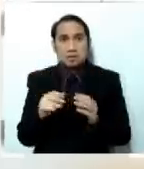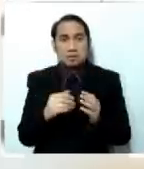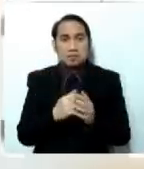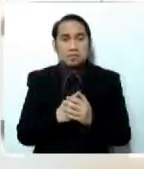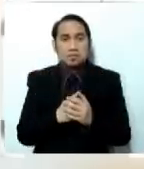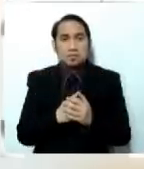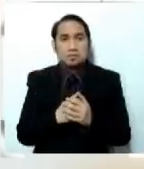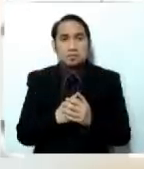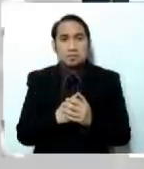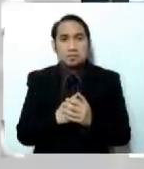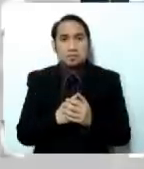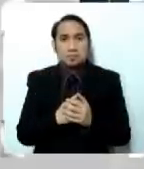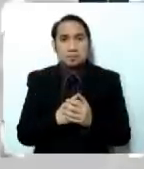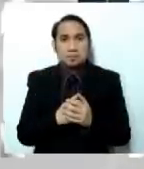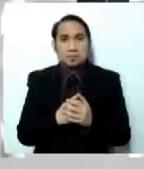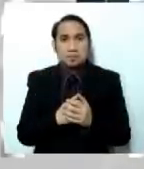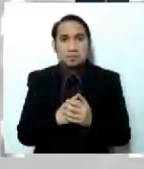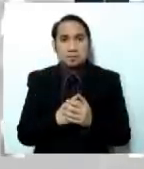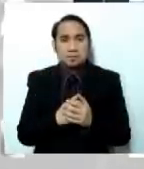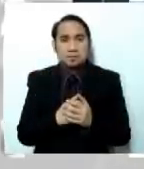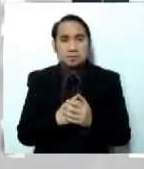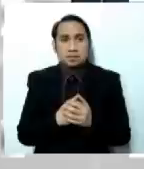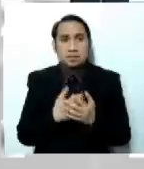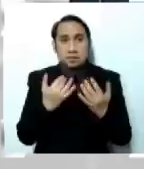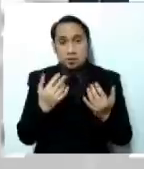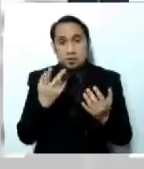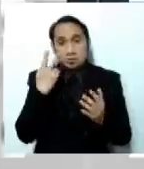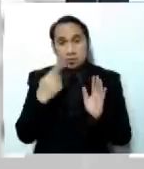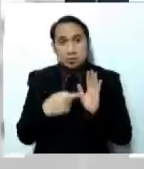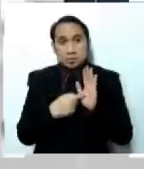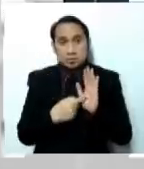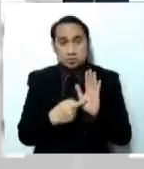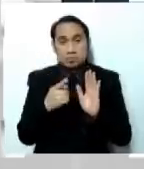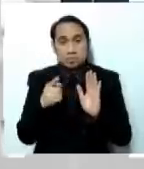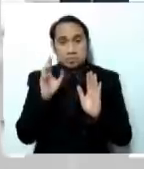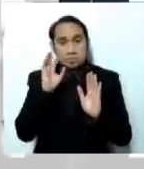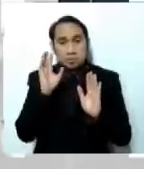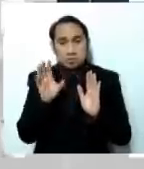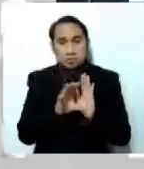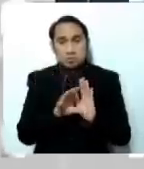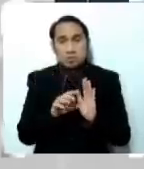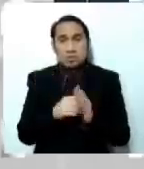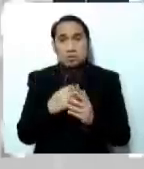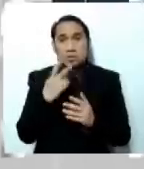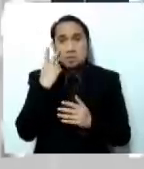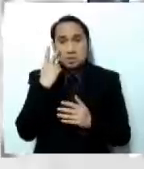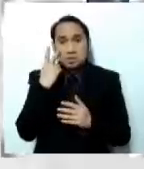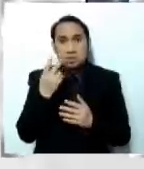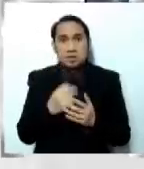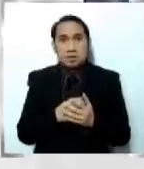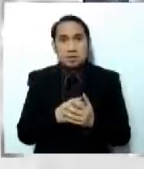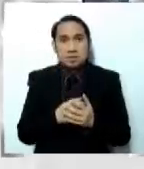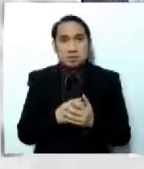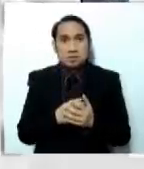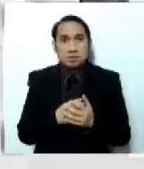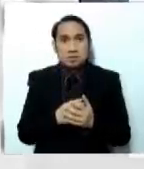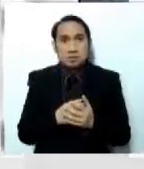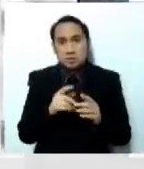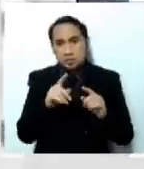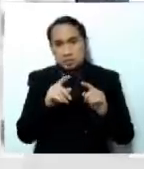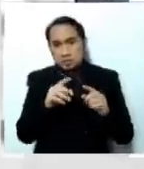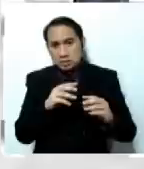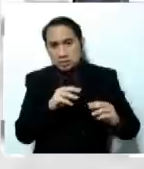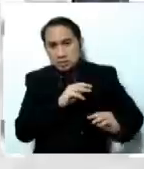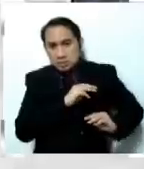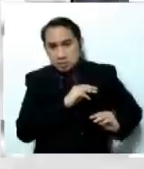it's not a walk in the park. Sa mga larawang ibinigay sa GMA News ng isang source, makikita ang mga itinayong military facility ng ibang